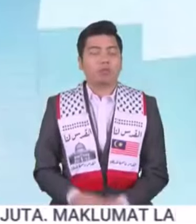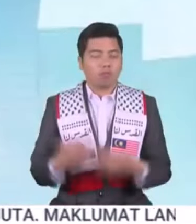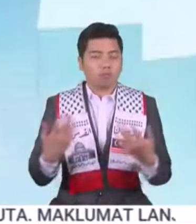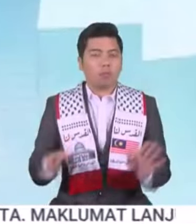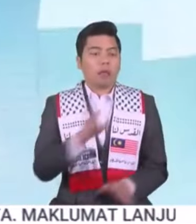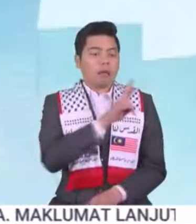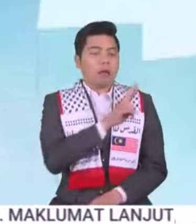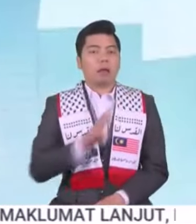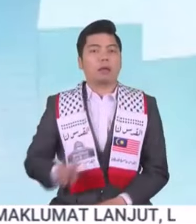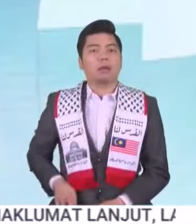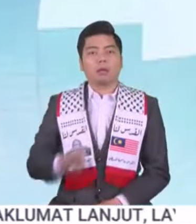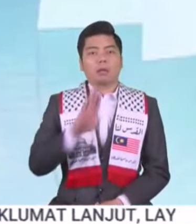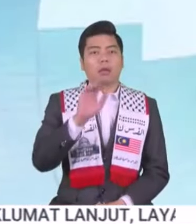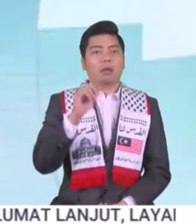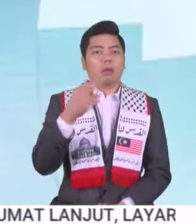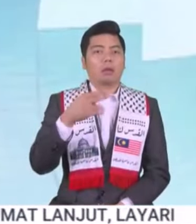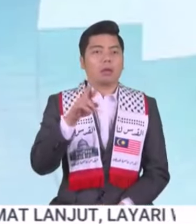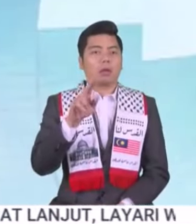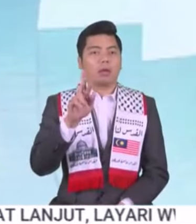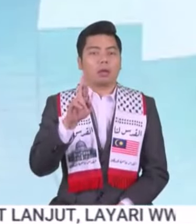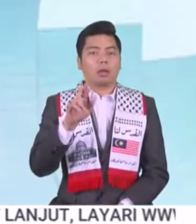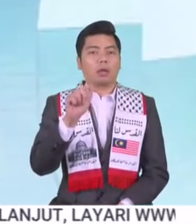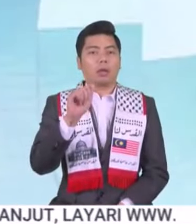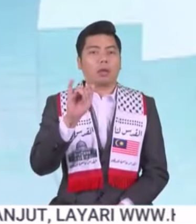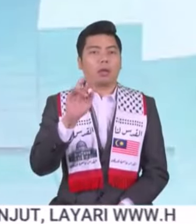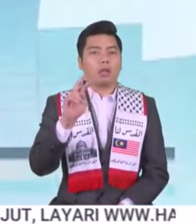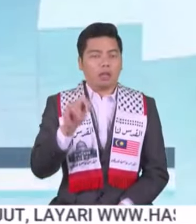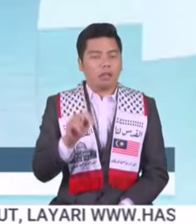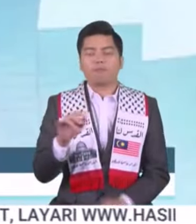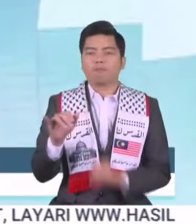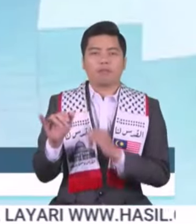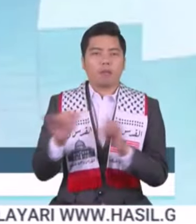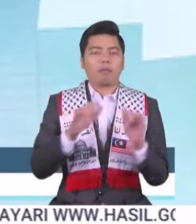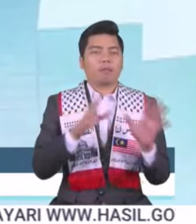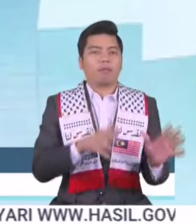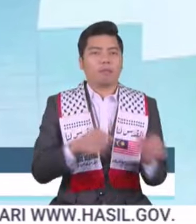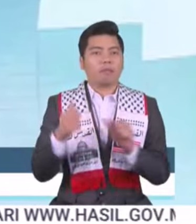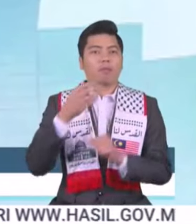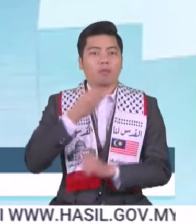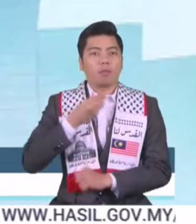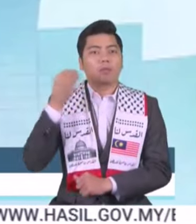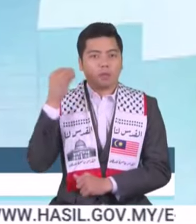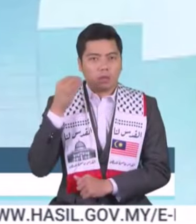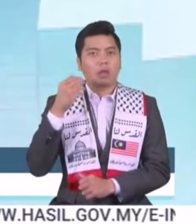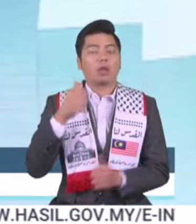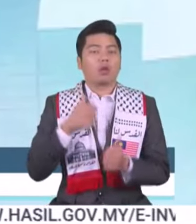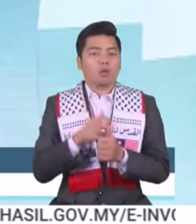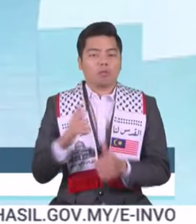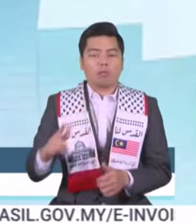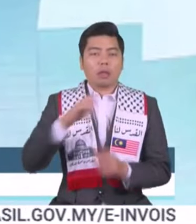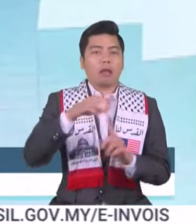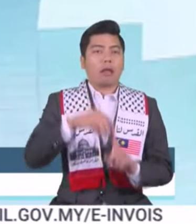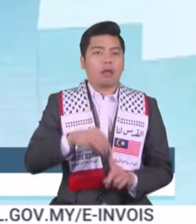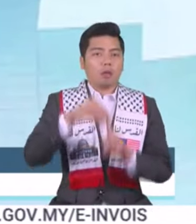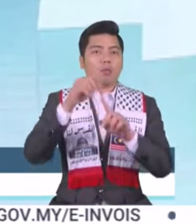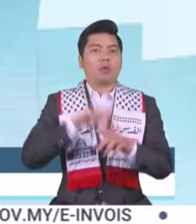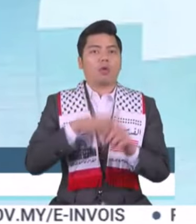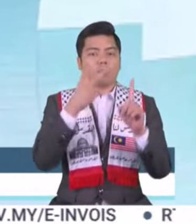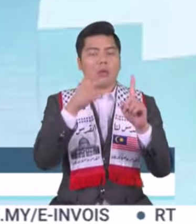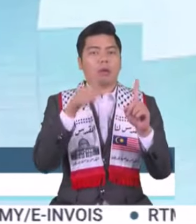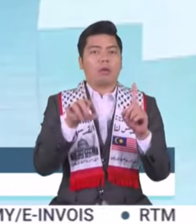sementara itu raja Bahrin syikh Hamad Isa al-kalifah juga berangkat pulang Baginda menaiki pesawat khas pada pukul